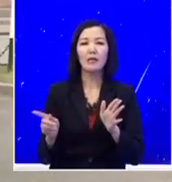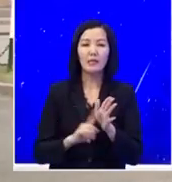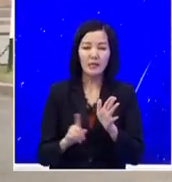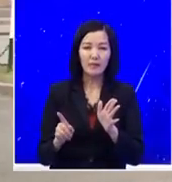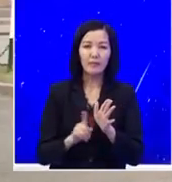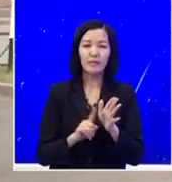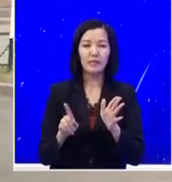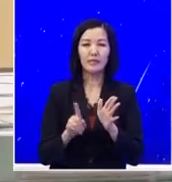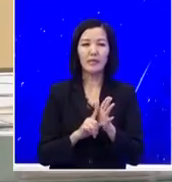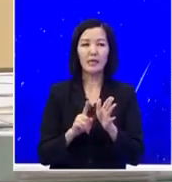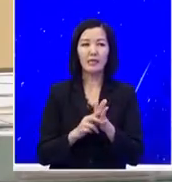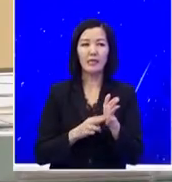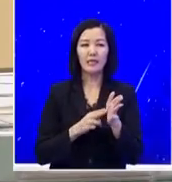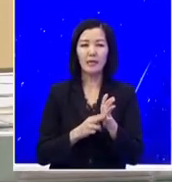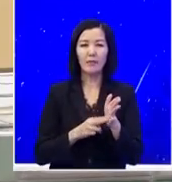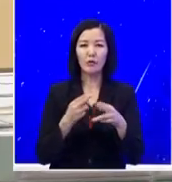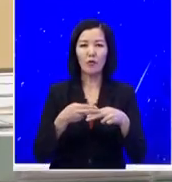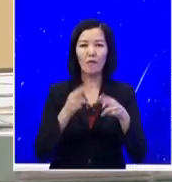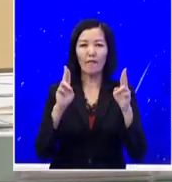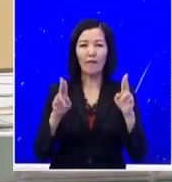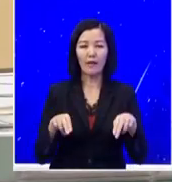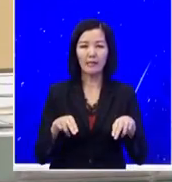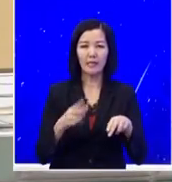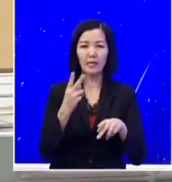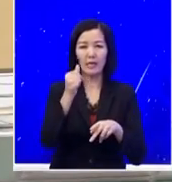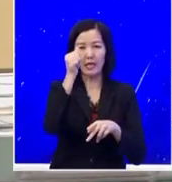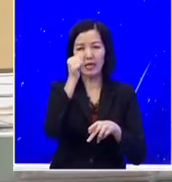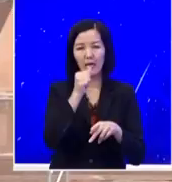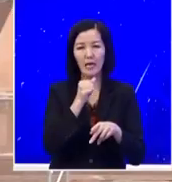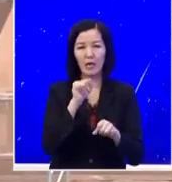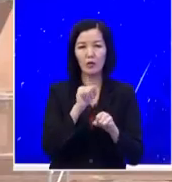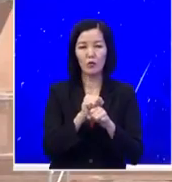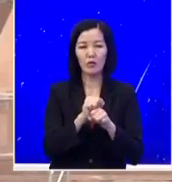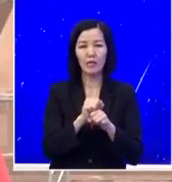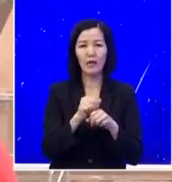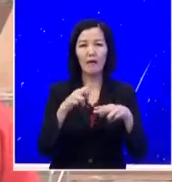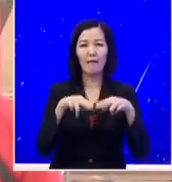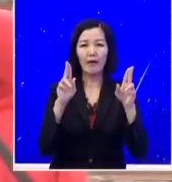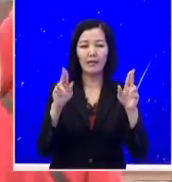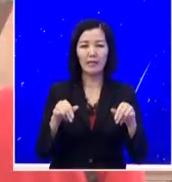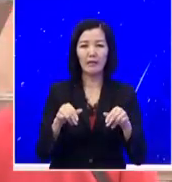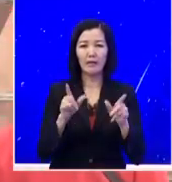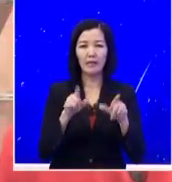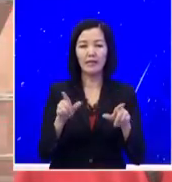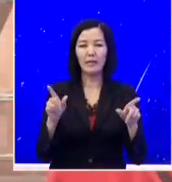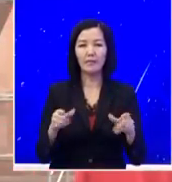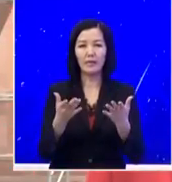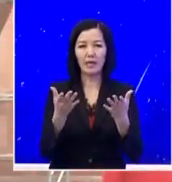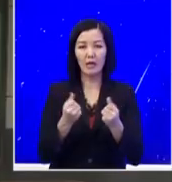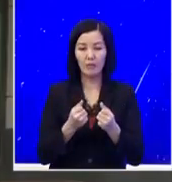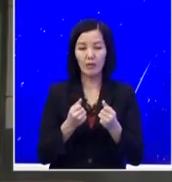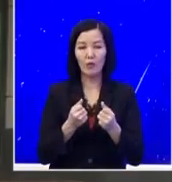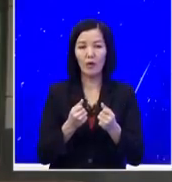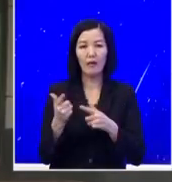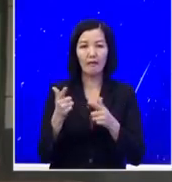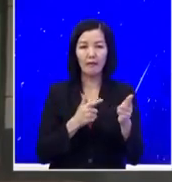тынымсыз тіршіліктің ордасы болып тұратын ел вокзалдары 2 айға жуық бос тұрды. Қазір вокзалдар жолаушыларды қабылдауға дайындалып жатыр.